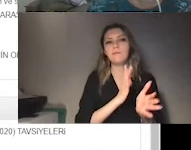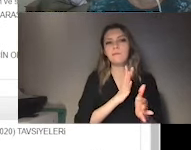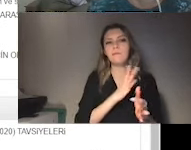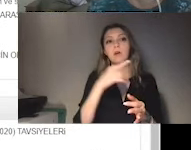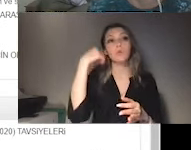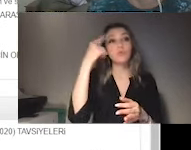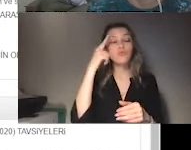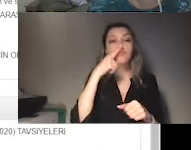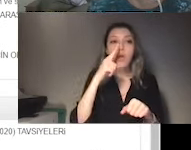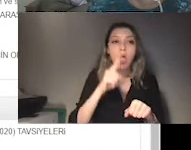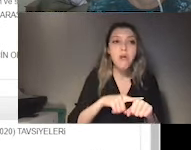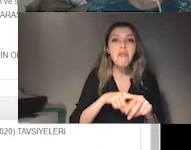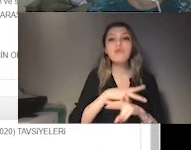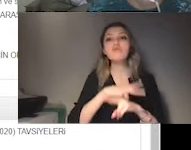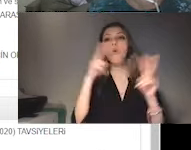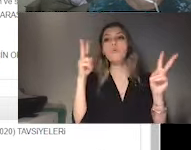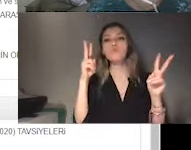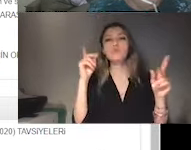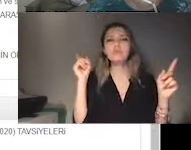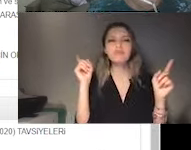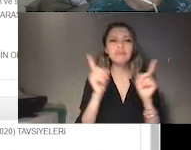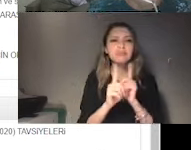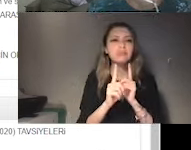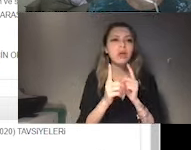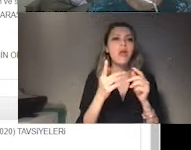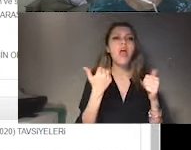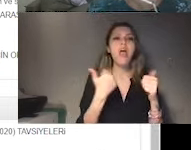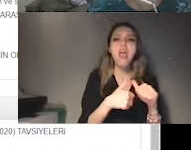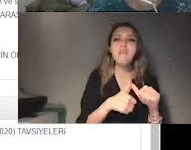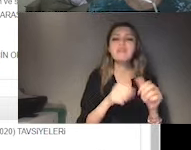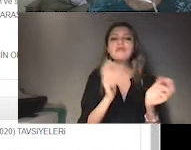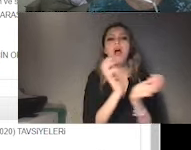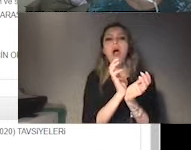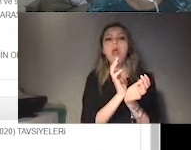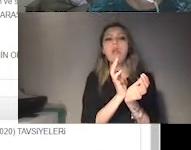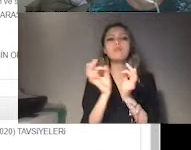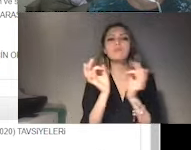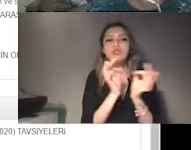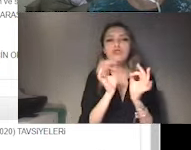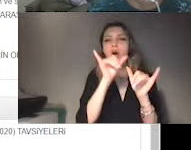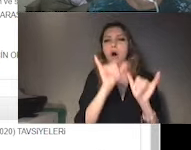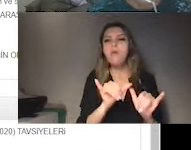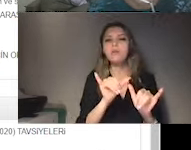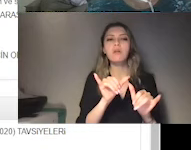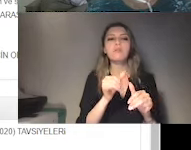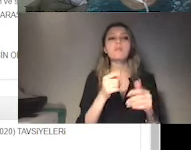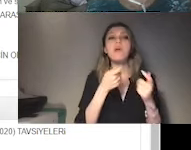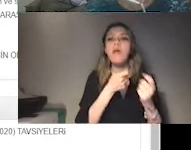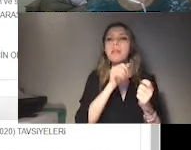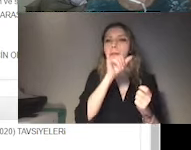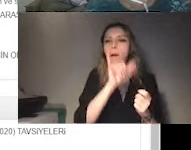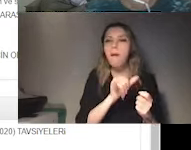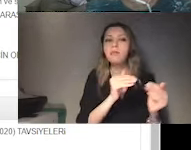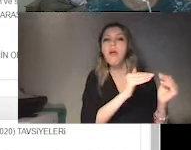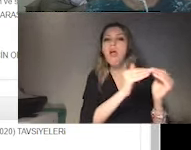inanç, özgürlüğünden, evlilik ve aile ile ilişkili haklara, eğitim hakkına, eşitlik